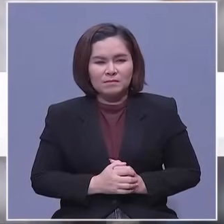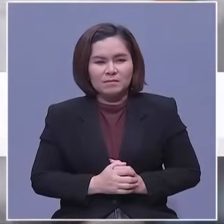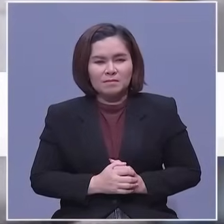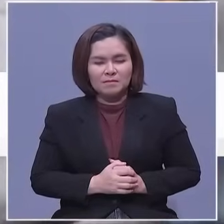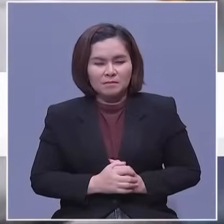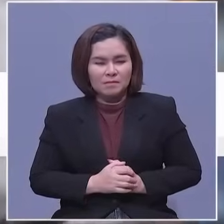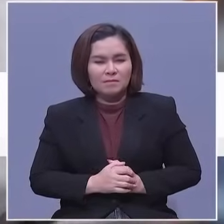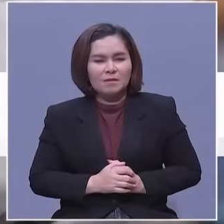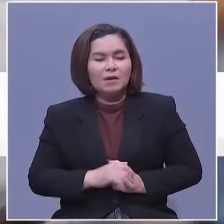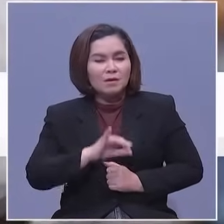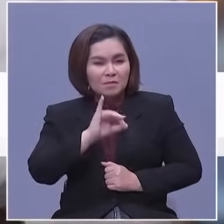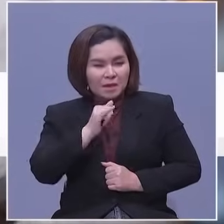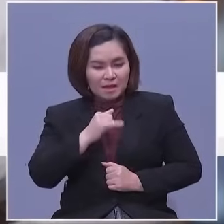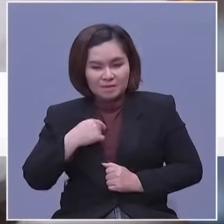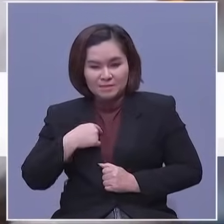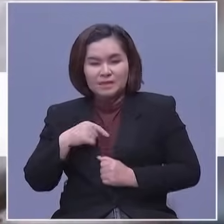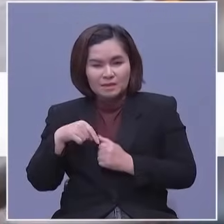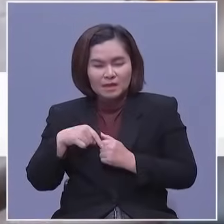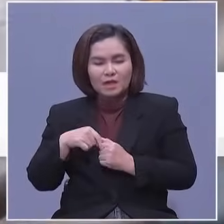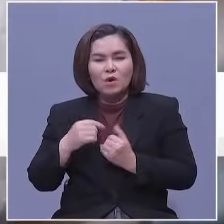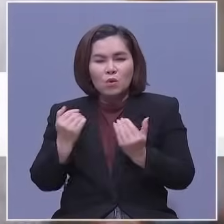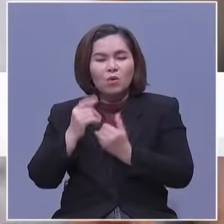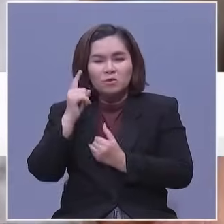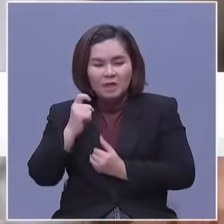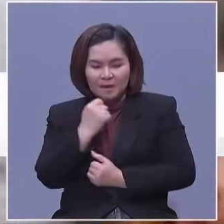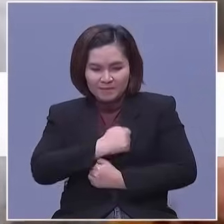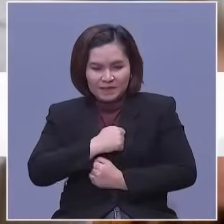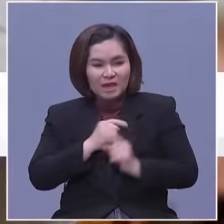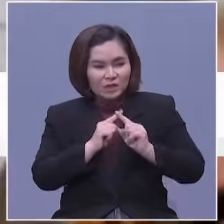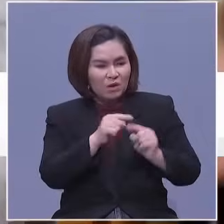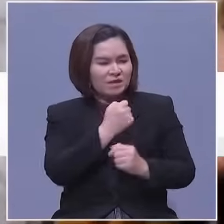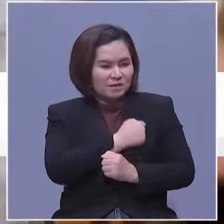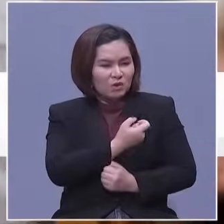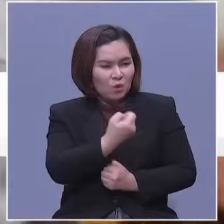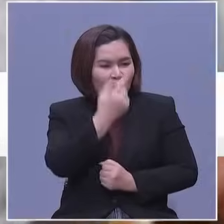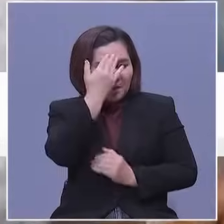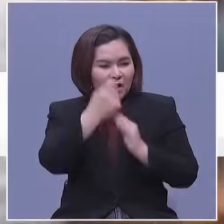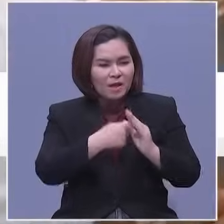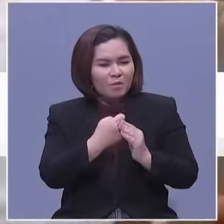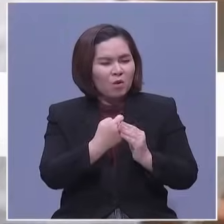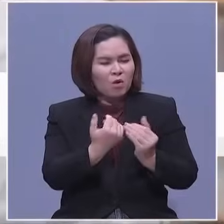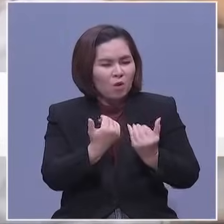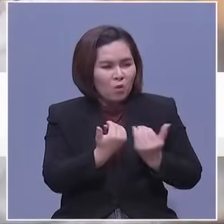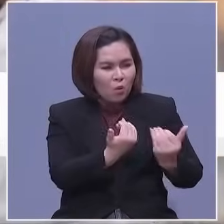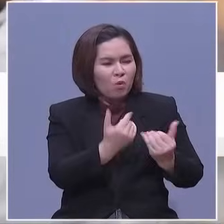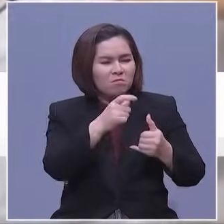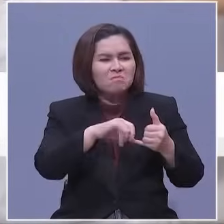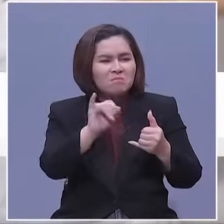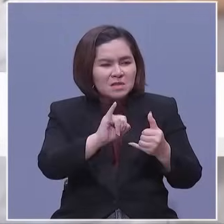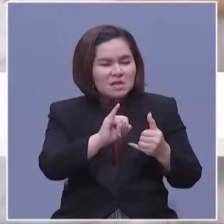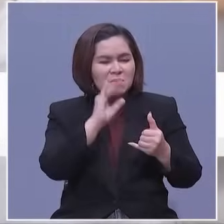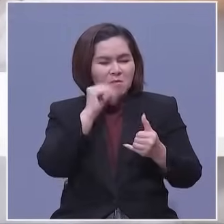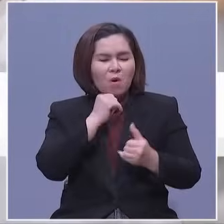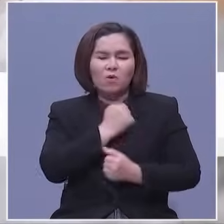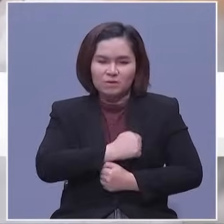ากกว่าเขาเสียอีกที่มีลูกไม่ดี คือฝั่งนึงก็เป็นคุณแม่เหมือนกันอีกฝั่งนึงก็คือคุณพ่อเ